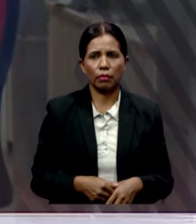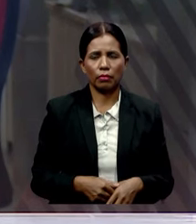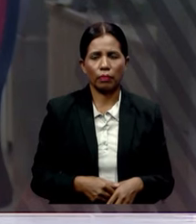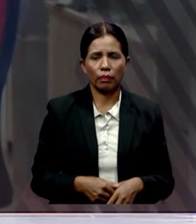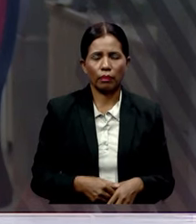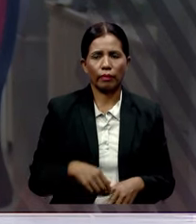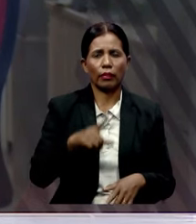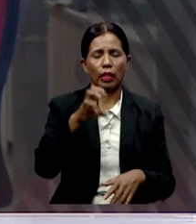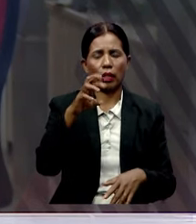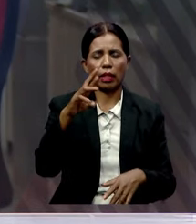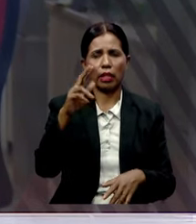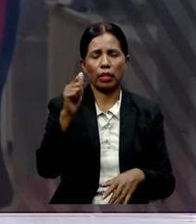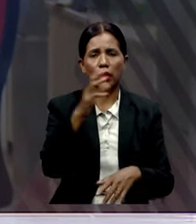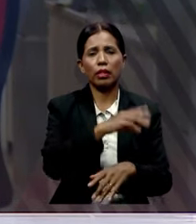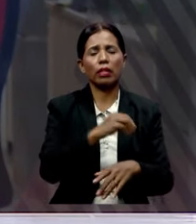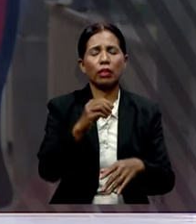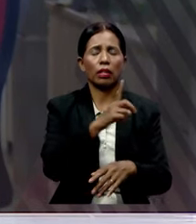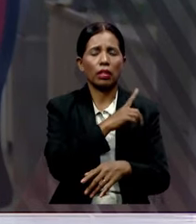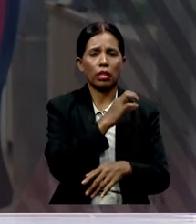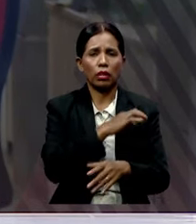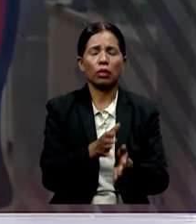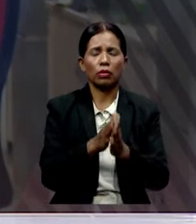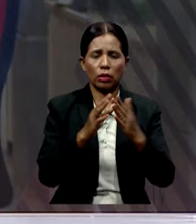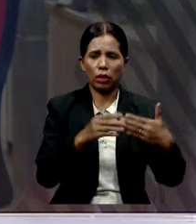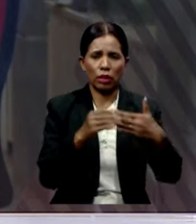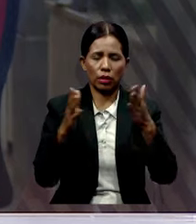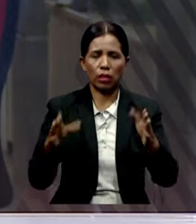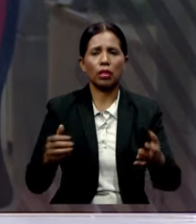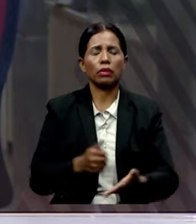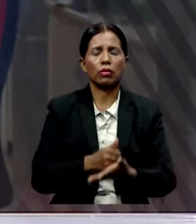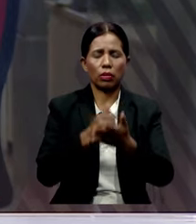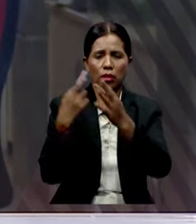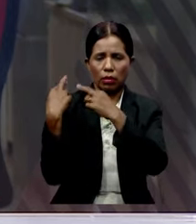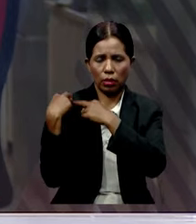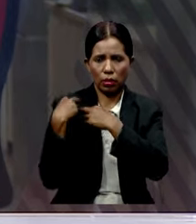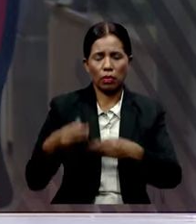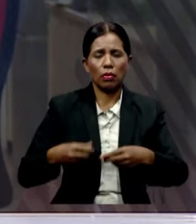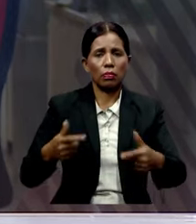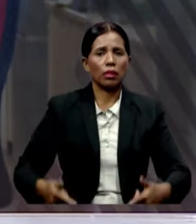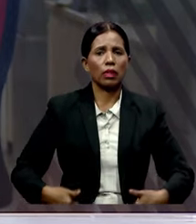Lerianan Timur husu kunai sira servi ho responsabilidade ho di fomoristiak ba povu.